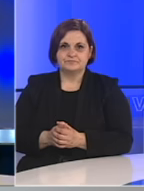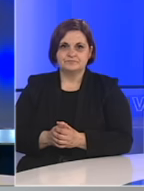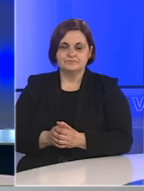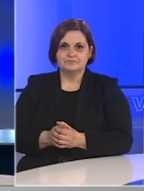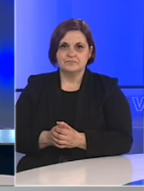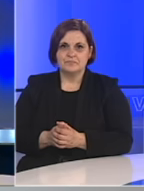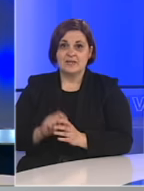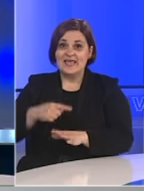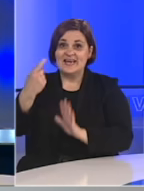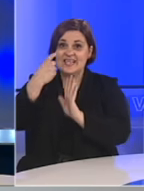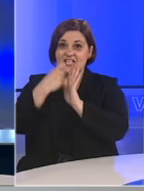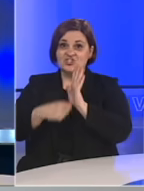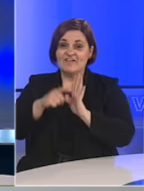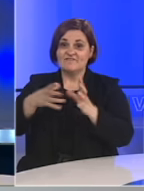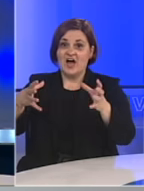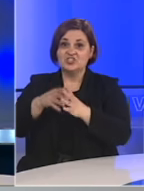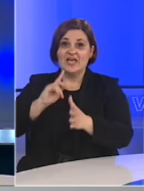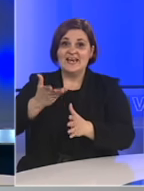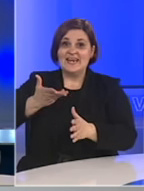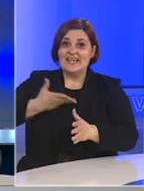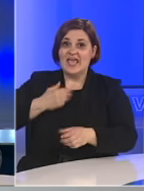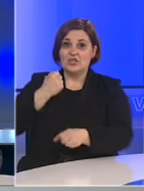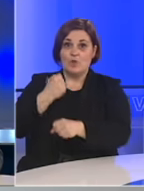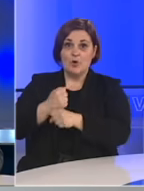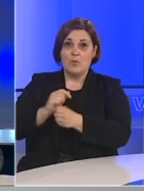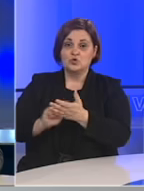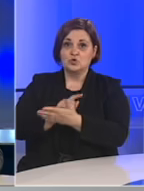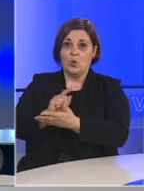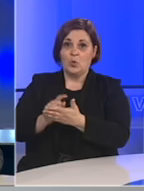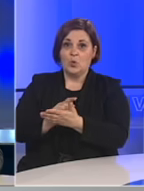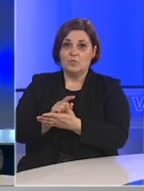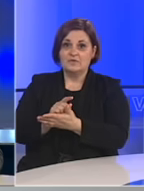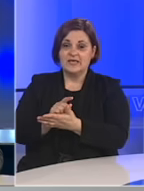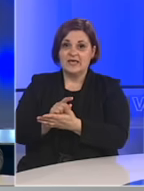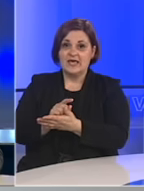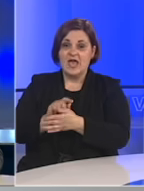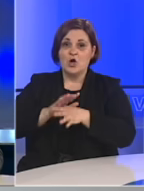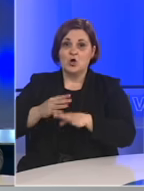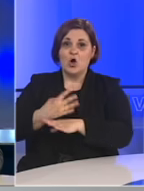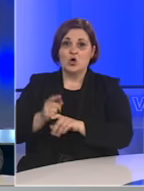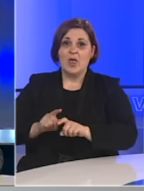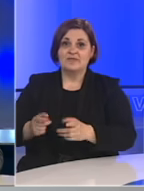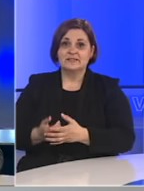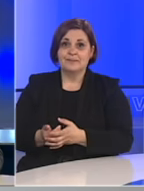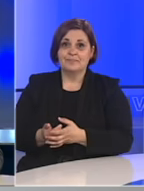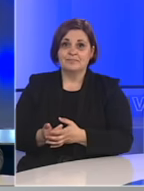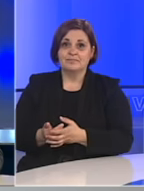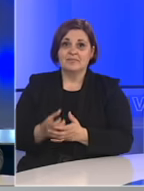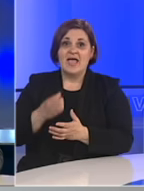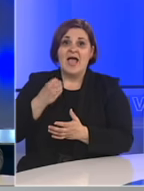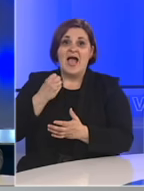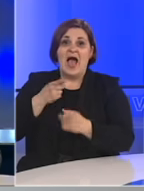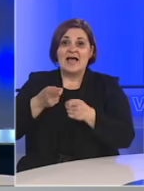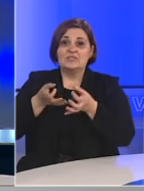Nijedan član vašeg udruženja nije dobio posao u vrijeme pandemije koronavirusa,